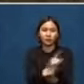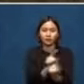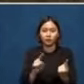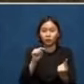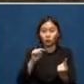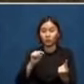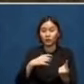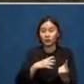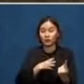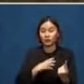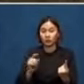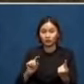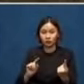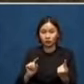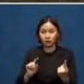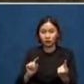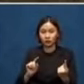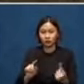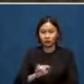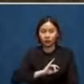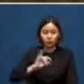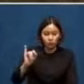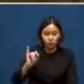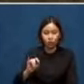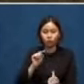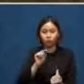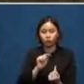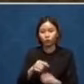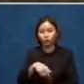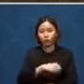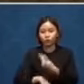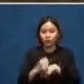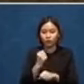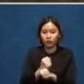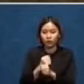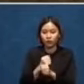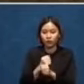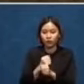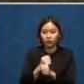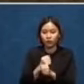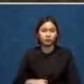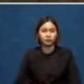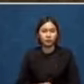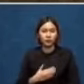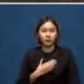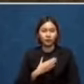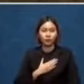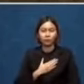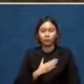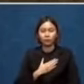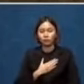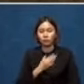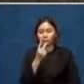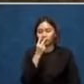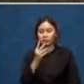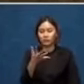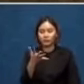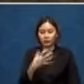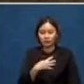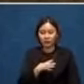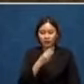การสิ่งที่ถูกต้องทั้งวิธีทำแล้วก็คำตอบที่ออกมาครับจะเห็นสังคมนี้นะ